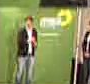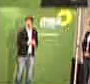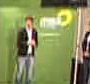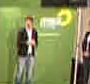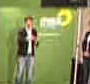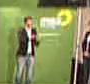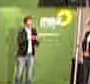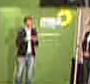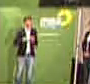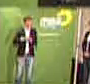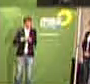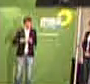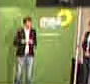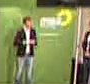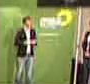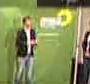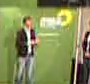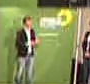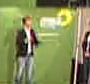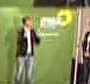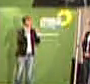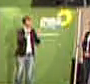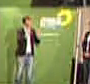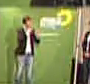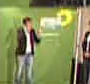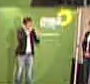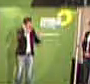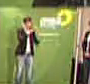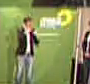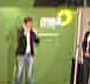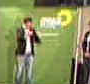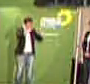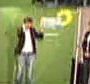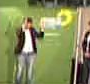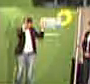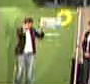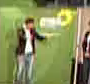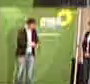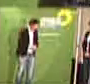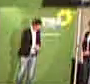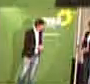Sehe ich keine. Du auch nicht. Alles klar. Gut, vielen Dank.